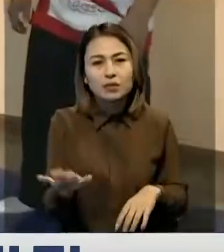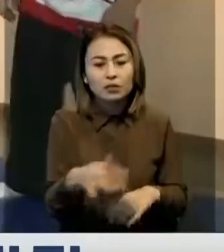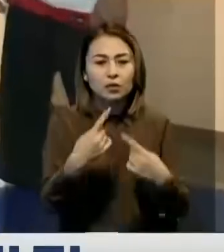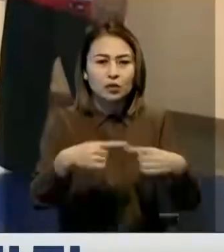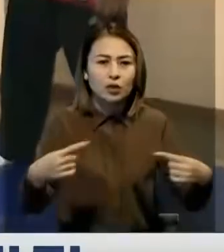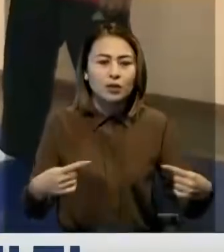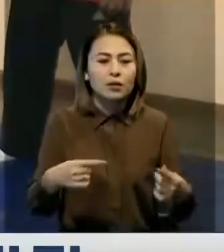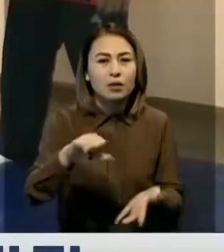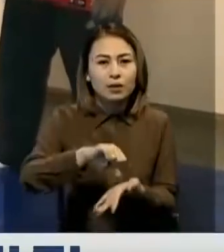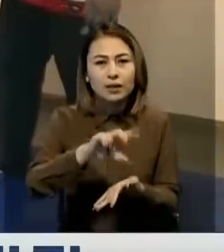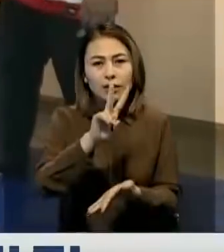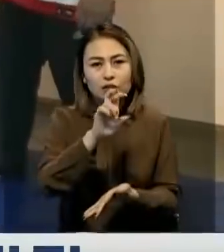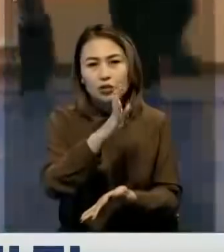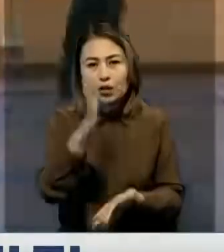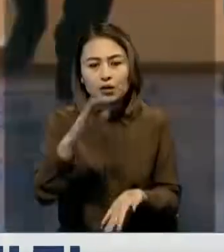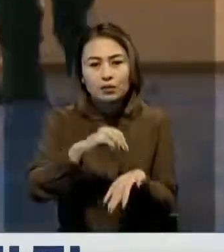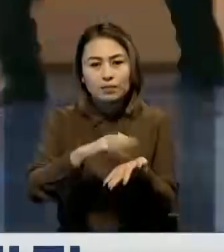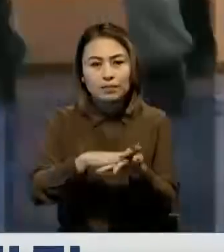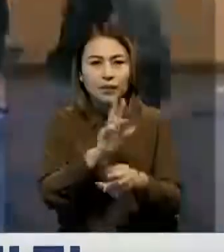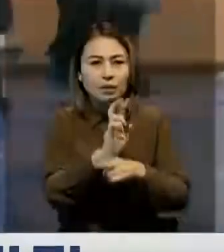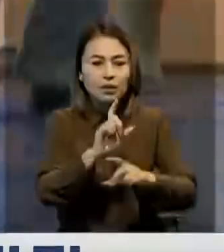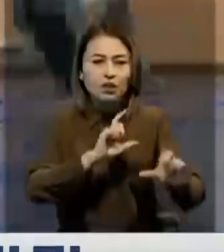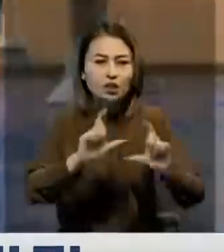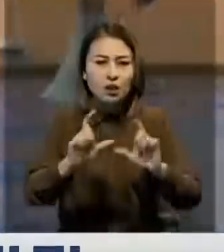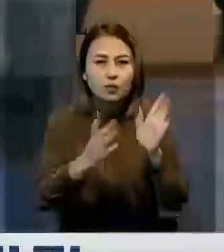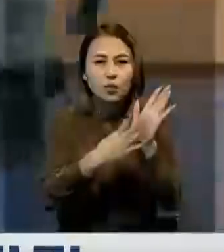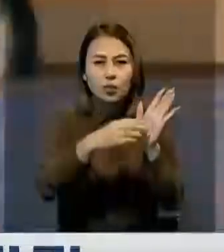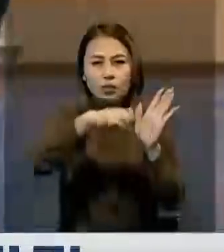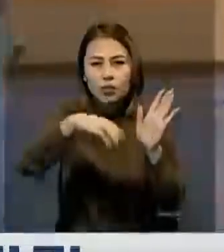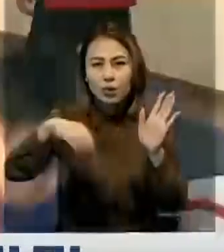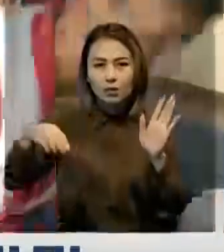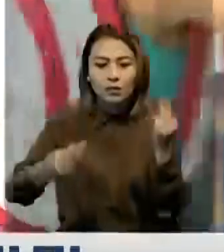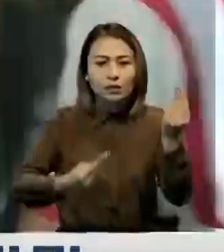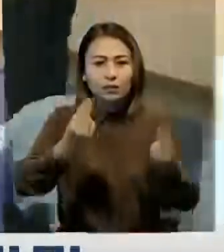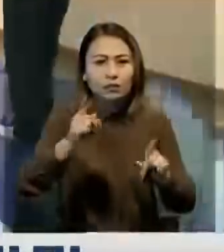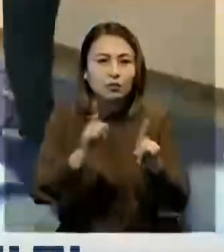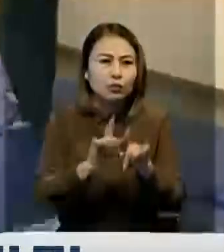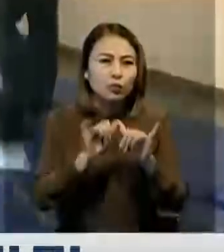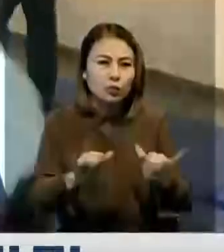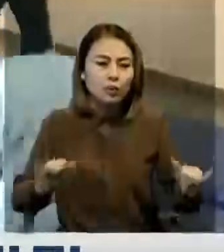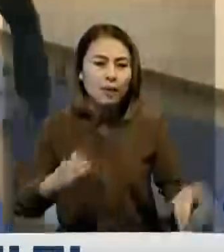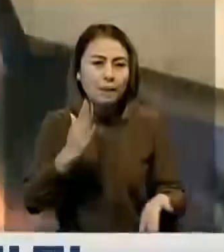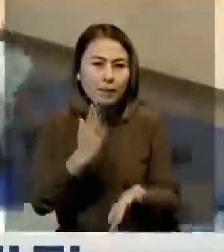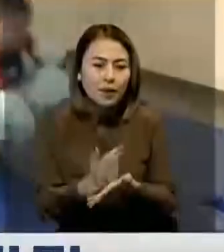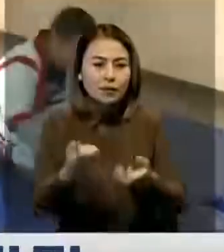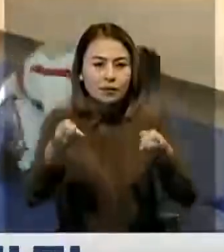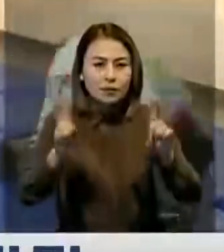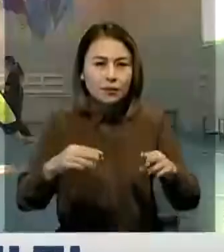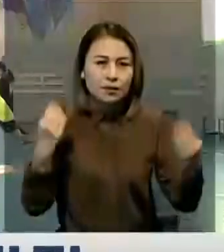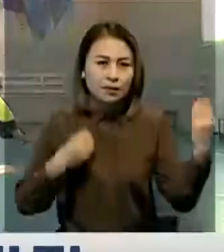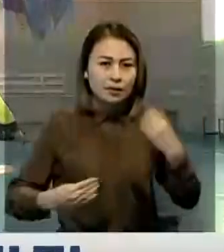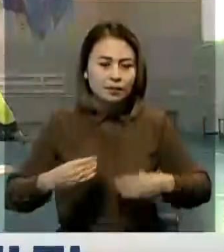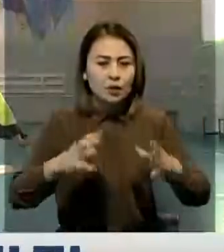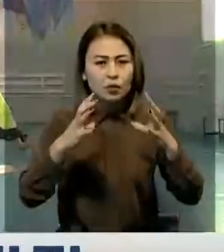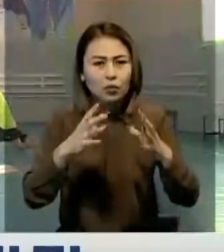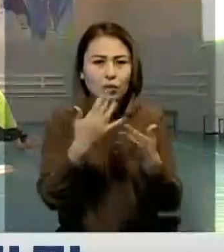мекеннің 200-дей өрені қатысып жүр. Одан бөлек шахмат пен тоғызқұмалаққа қызығатындар күн санап артып келеді. Арнайы киімдер мен түрлі доптарға